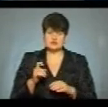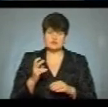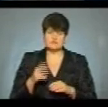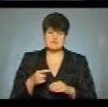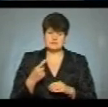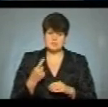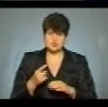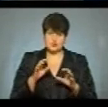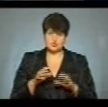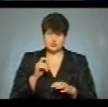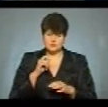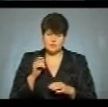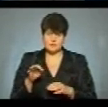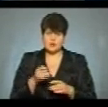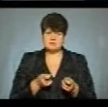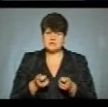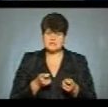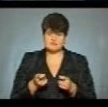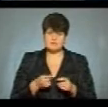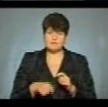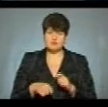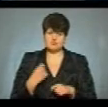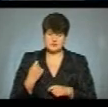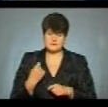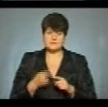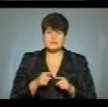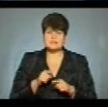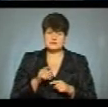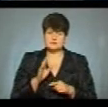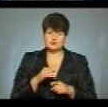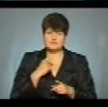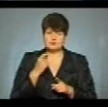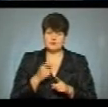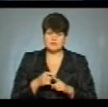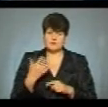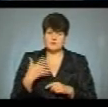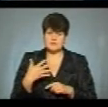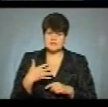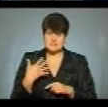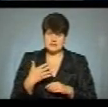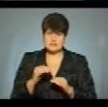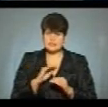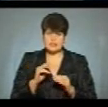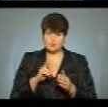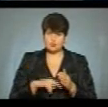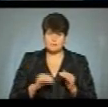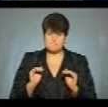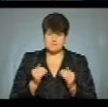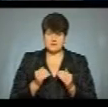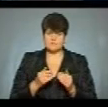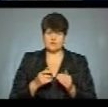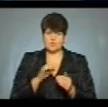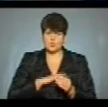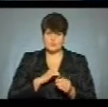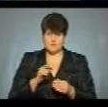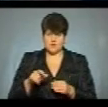Першого кодексу України про адміністративні правопорушення, це буде відповідальність у 50 неоподаткованих мінімумів доходів